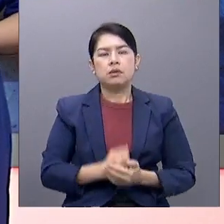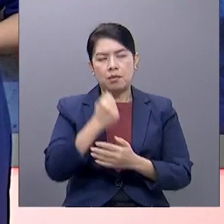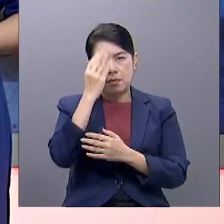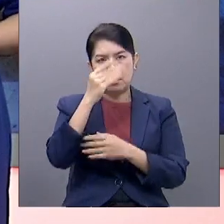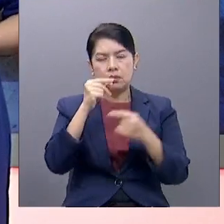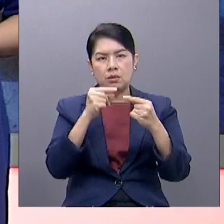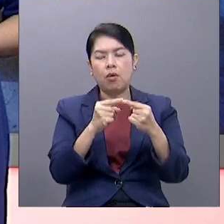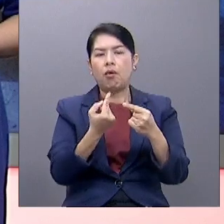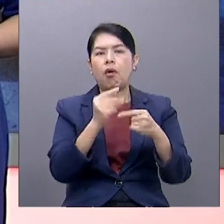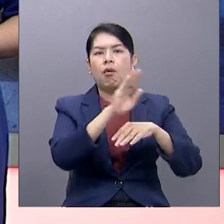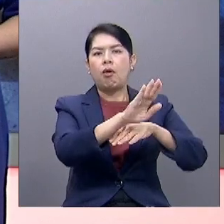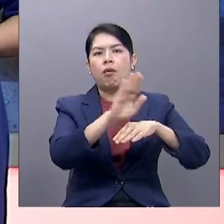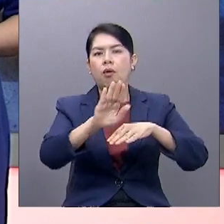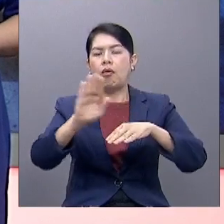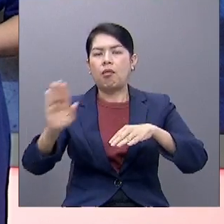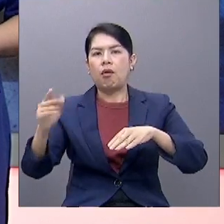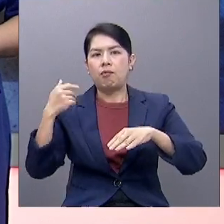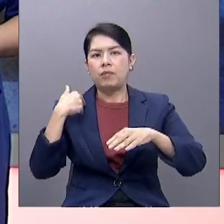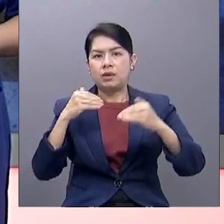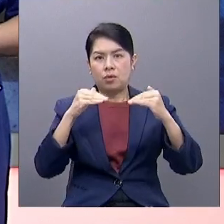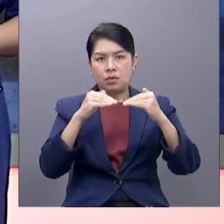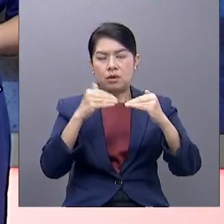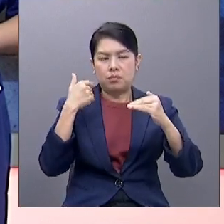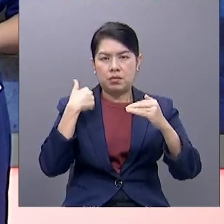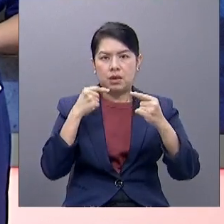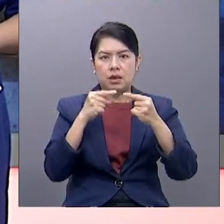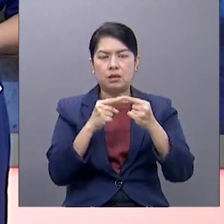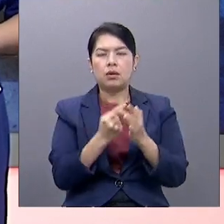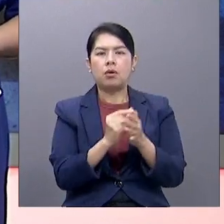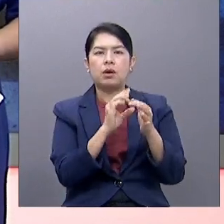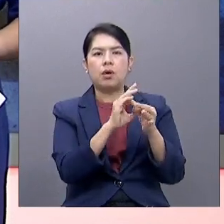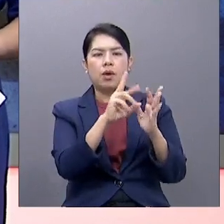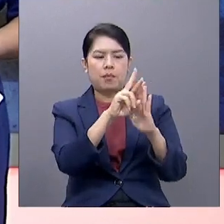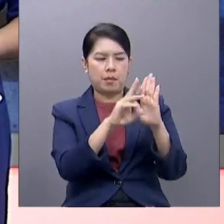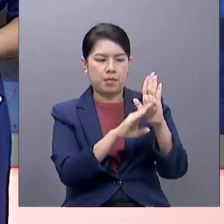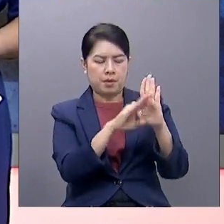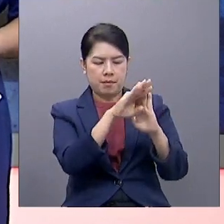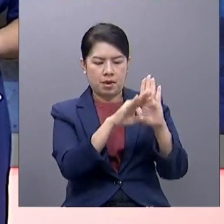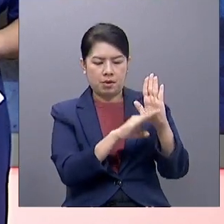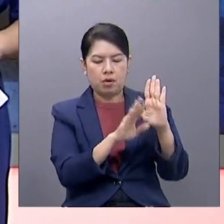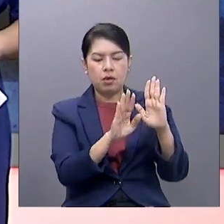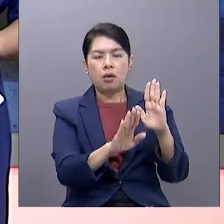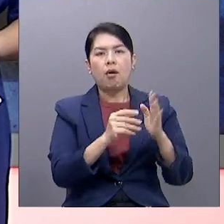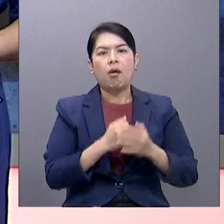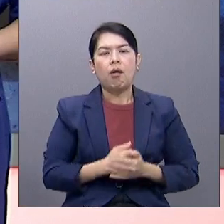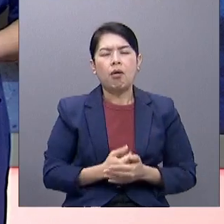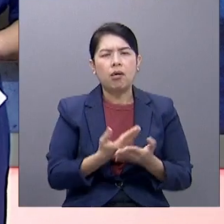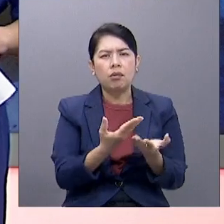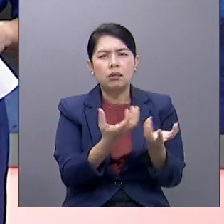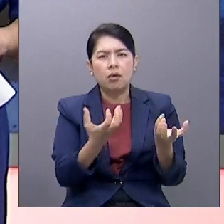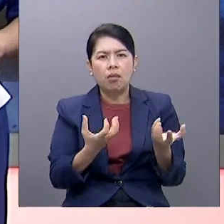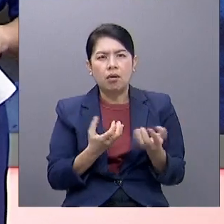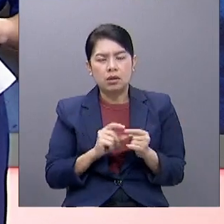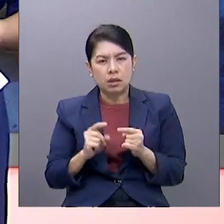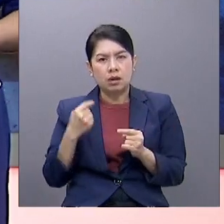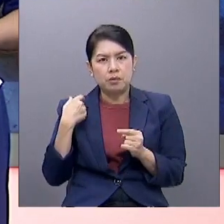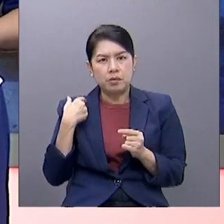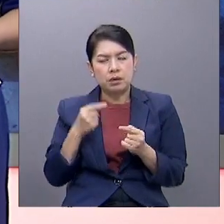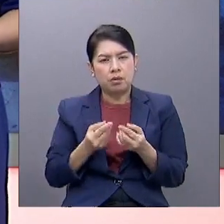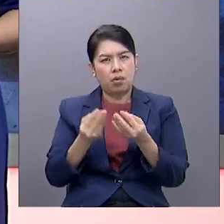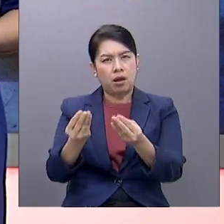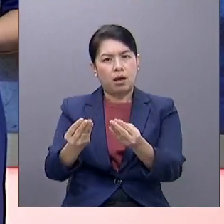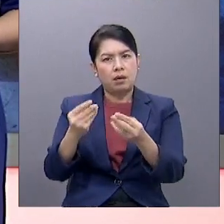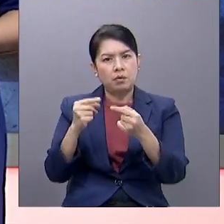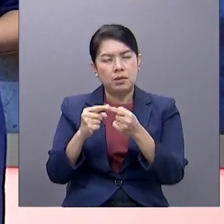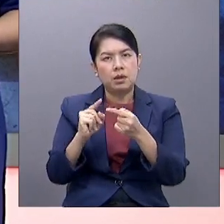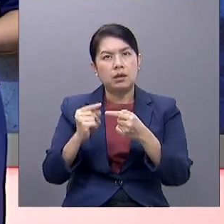จริงๆแล้วแต่ละประเทศมีสิทธิ์ที่จะตั้งข้อกำหนดของตัวเองได้นะคะว่าอาวุธที่มอบให้กับยูเครนนั้นยูเครนจะมีขอบ